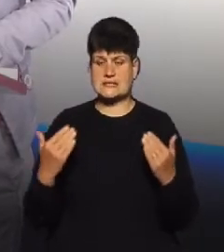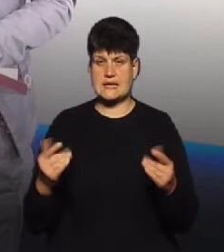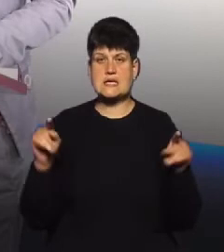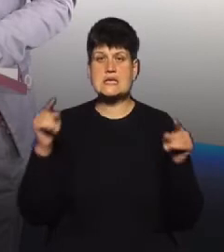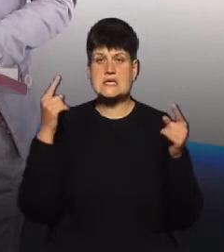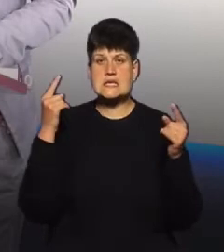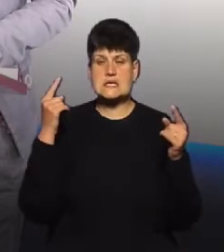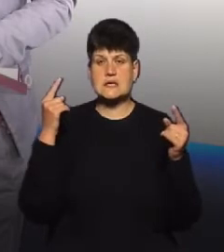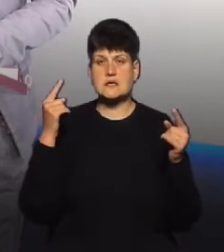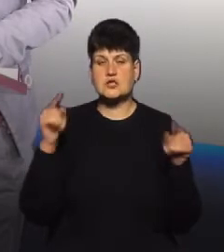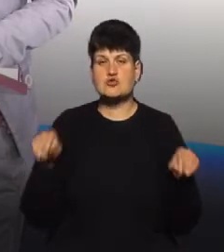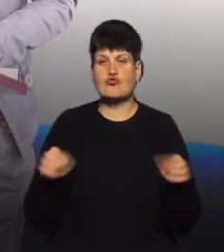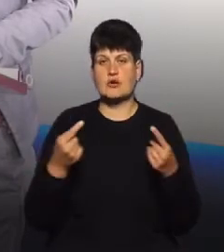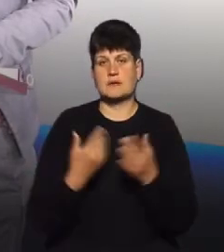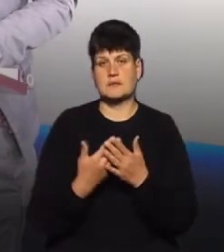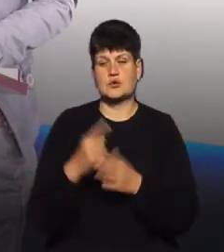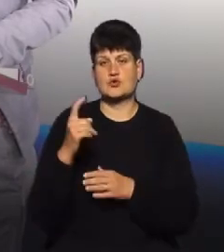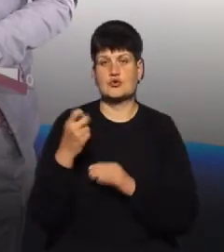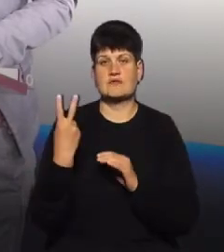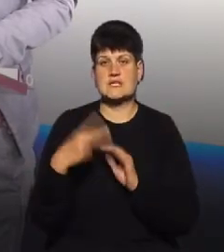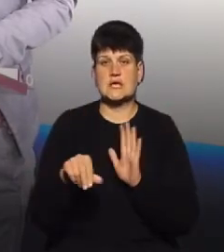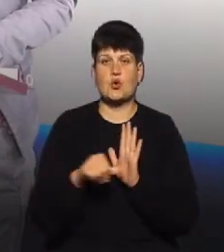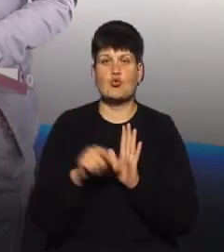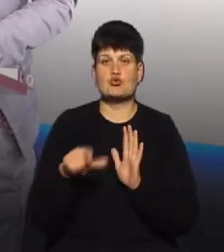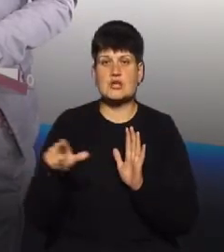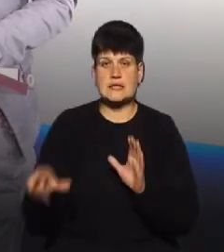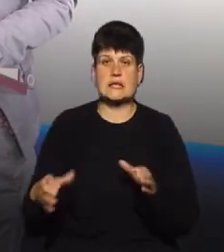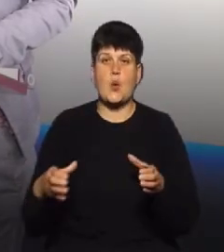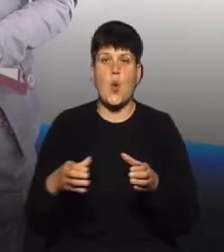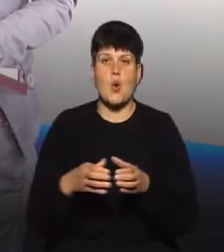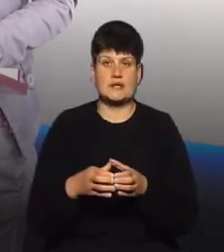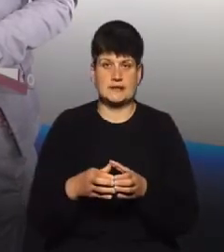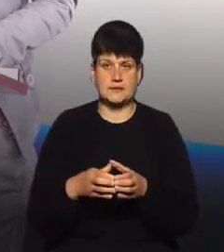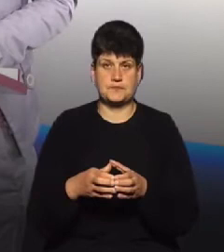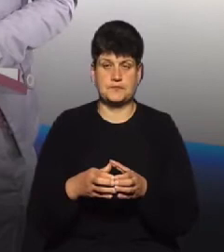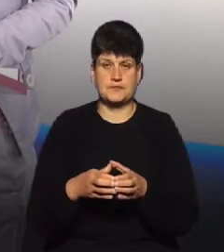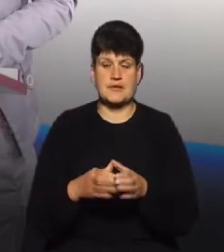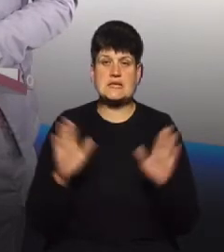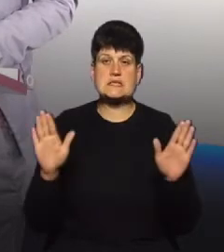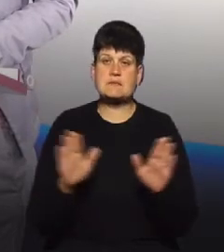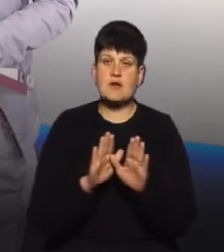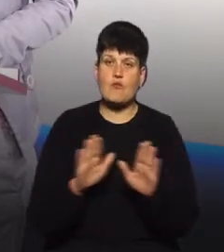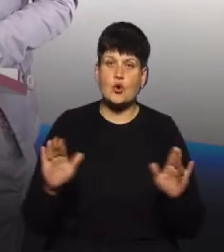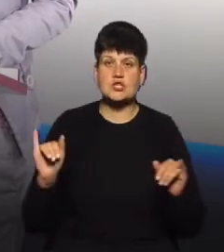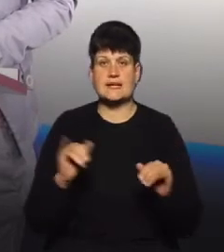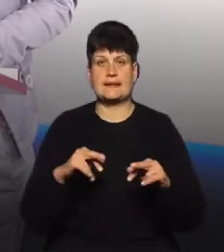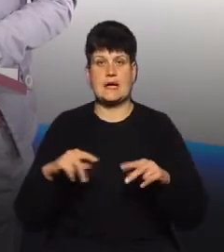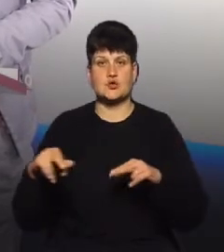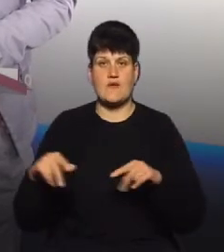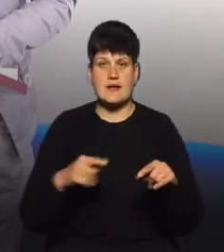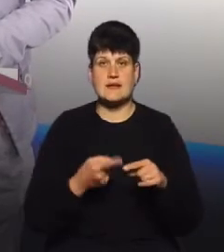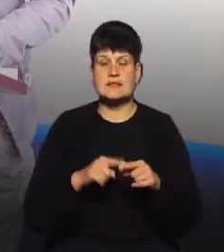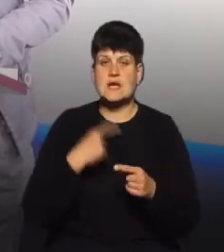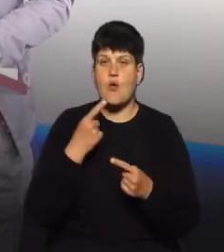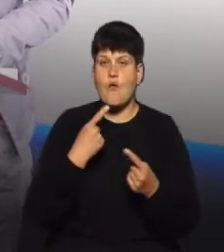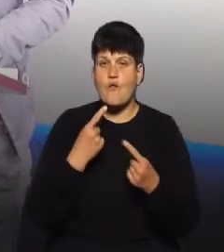120 учасників колективу, співочі і танцювальні. Це говорить про це, про цей